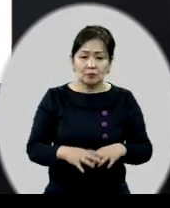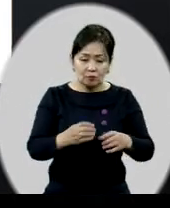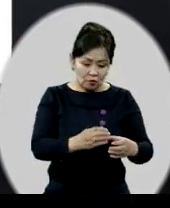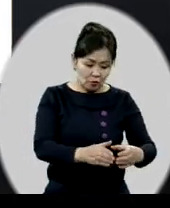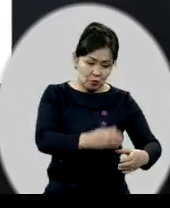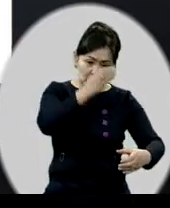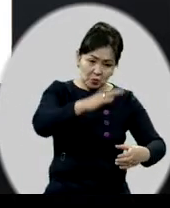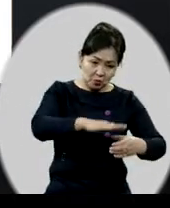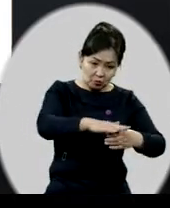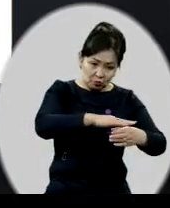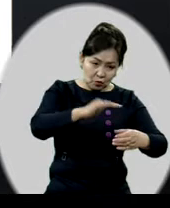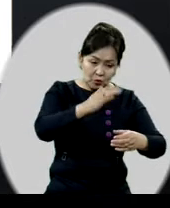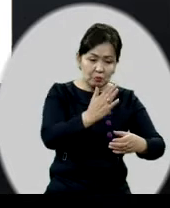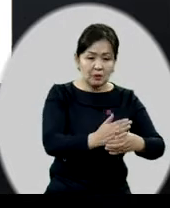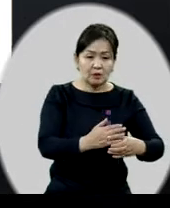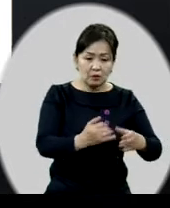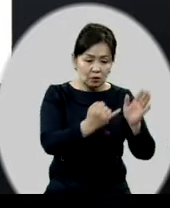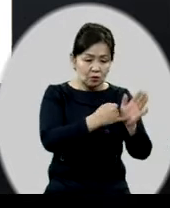байжээ.